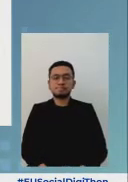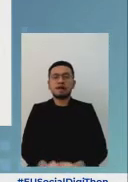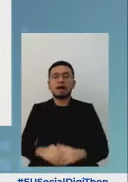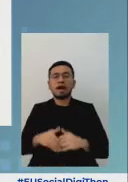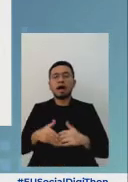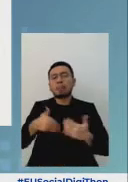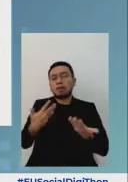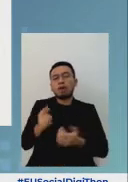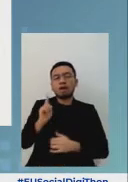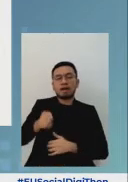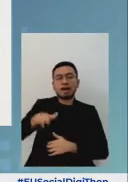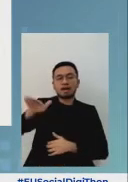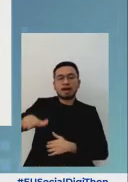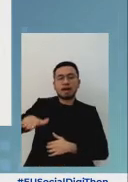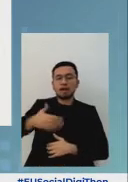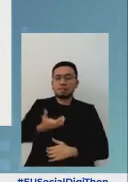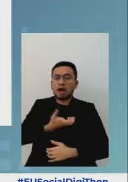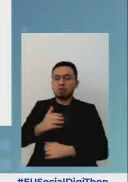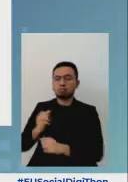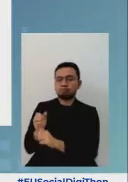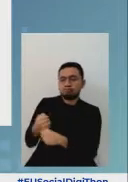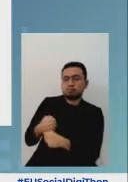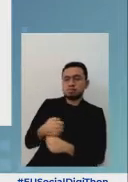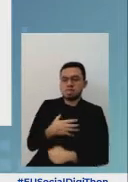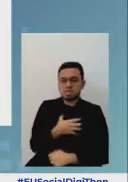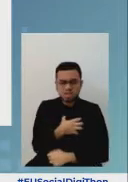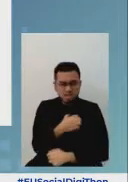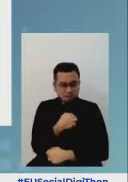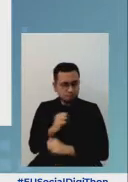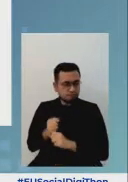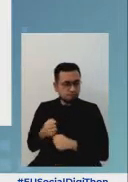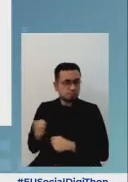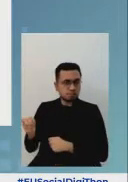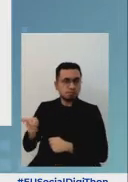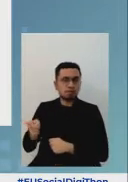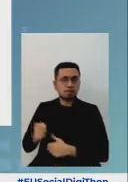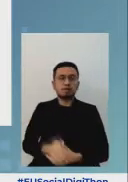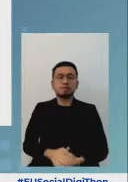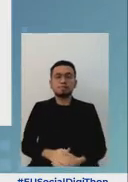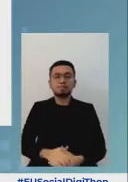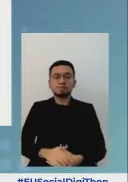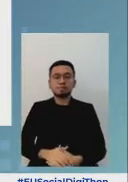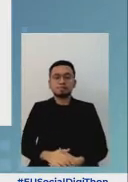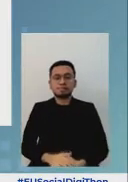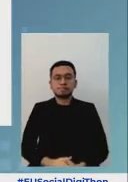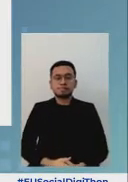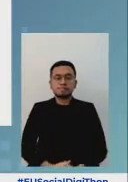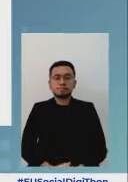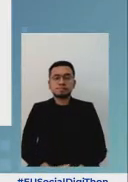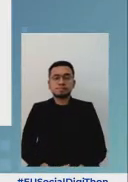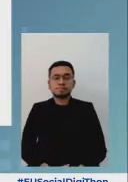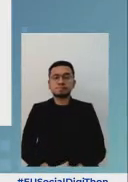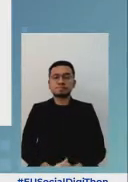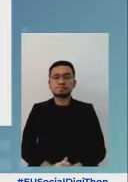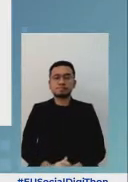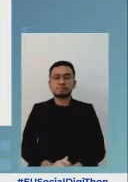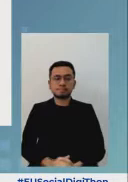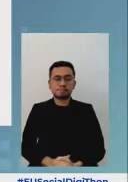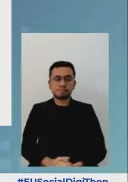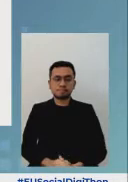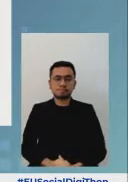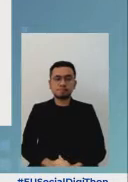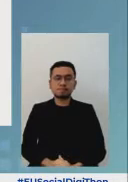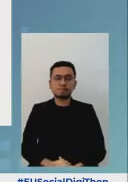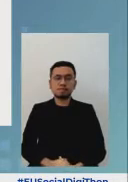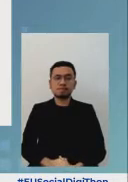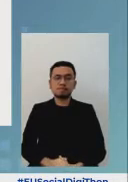dendam atau apa ya. Nah, yang aku pengen sampaikan pada adik-adik ini, bahwa korban itu nggak selalu ada